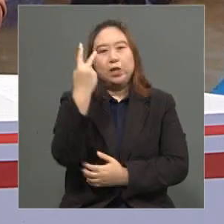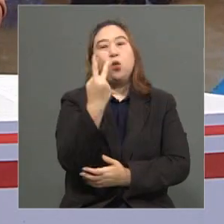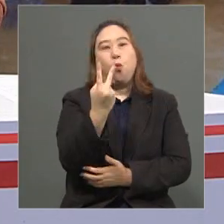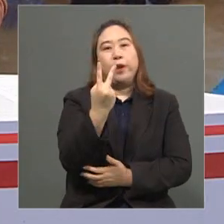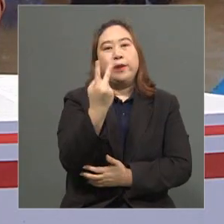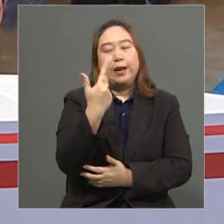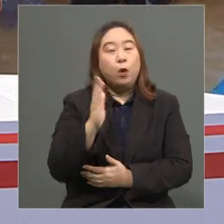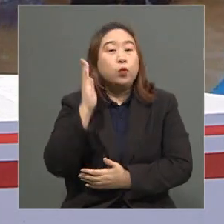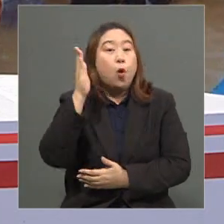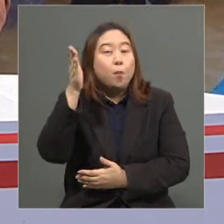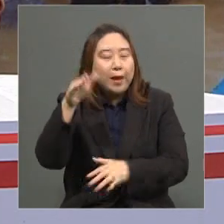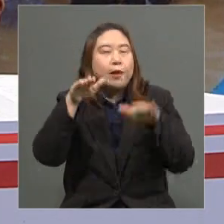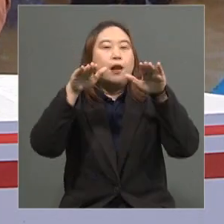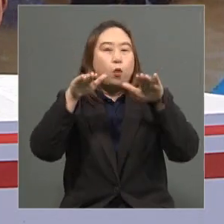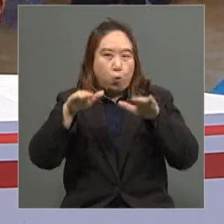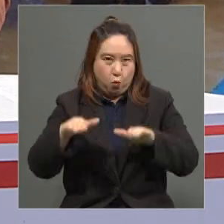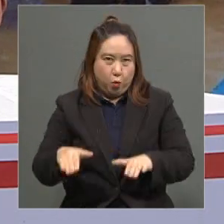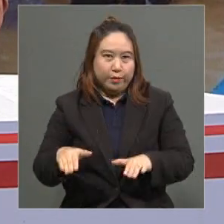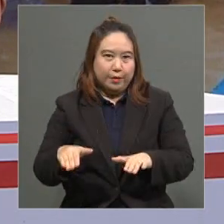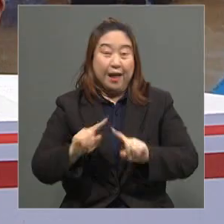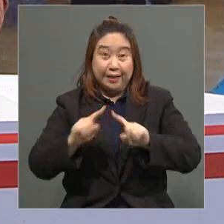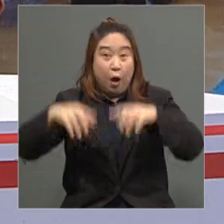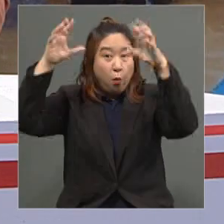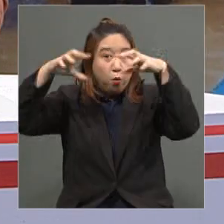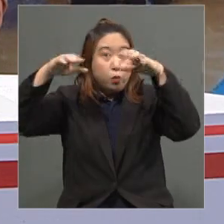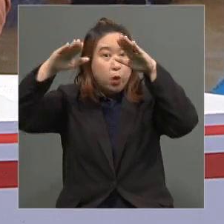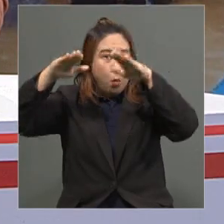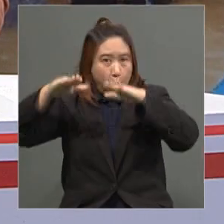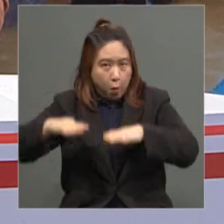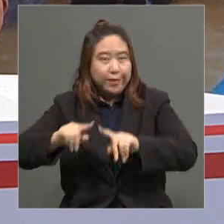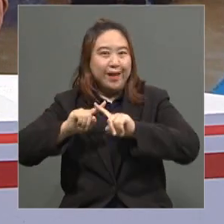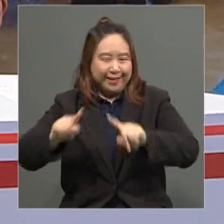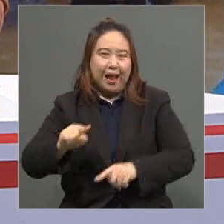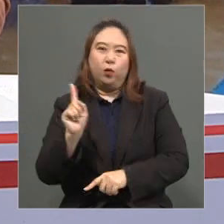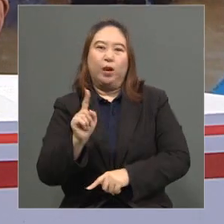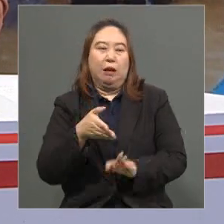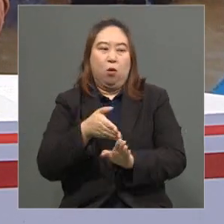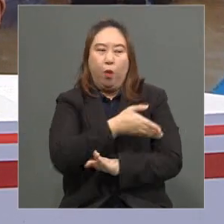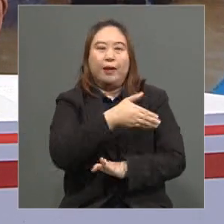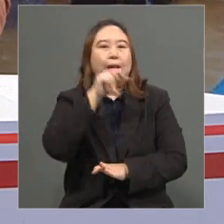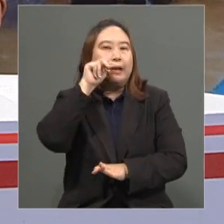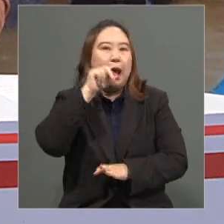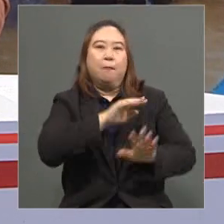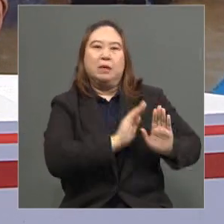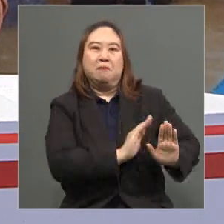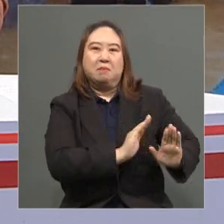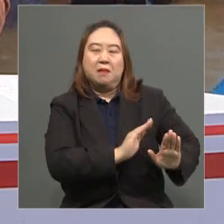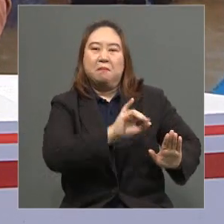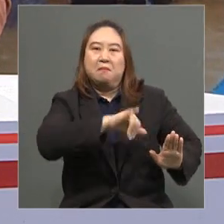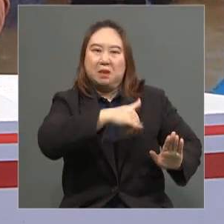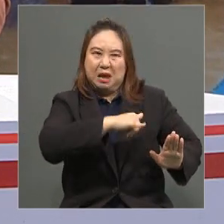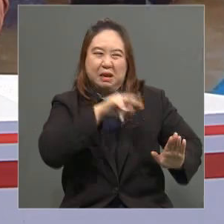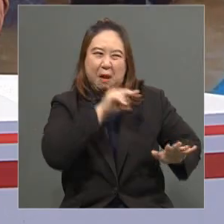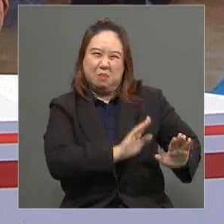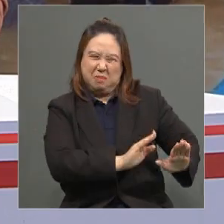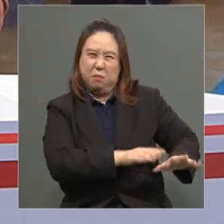นนาจะเริ่มเบ ๆงเพลงแต่ว่าแม้ฝนจะเบาลงแล้วสิงที่ต้องดูก็คือน้ำที่สะสมนี่แหะ่ครับบงจุดเยอะมากนะัเพระ